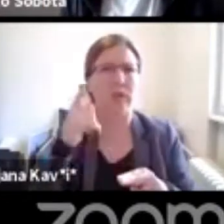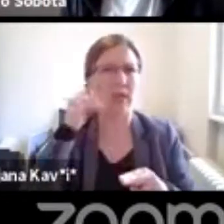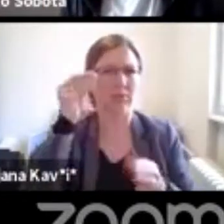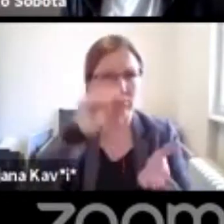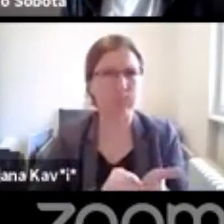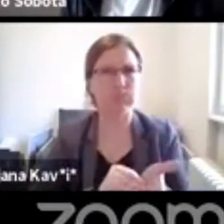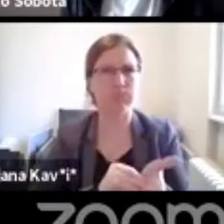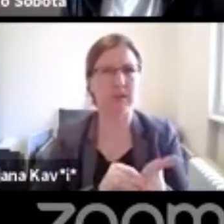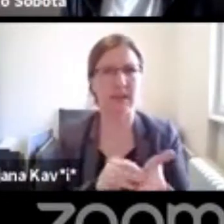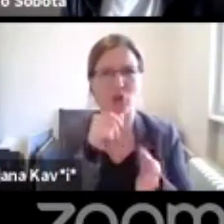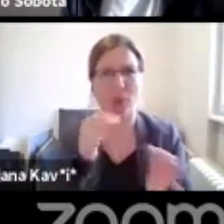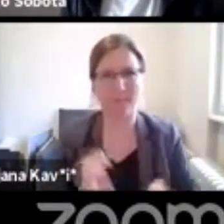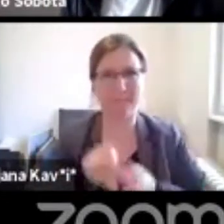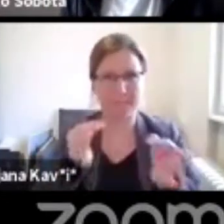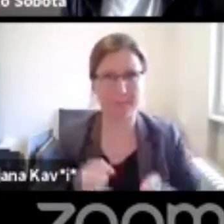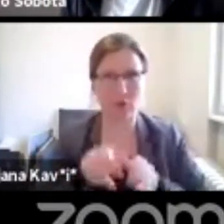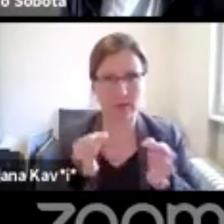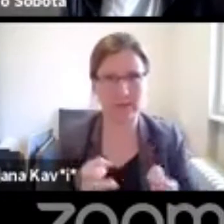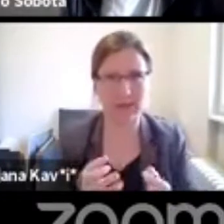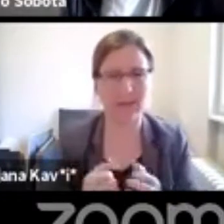Želim također svima